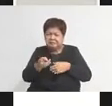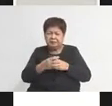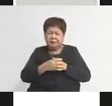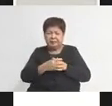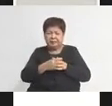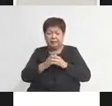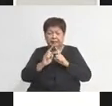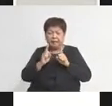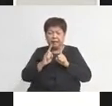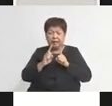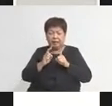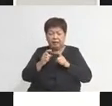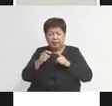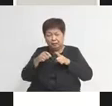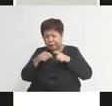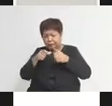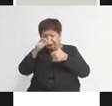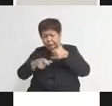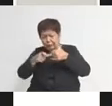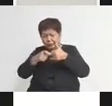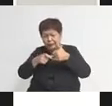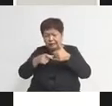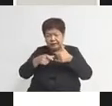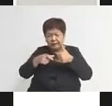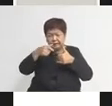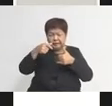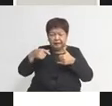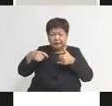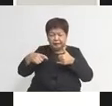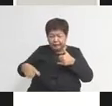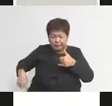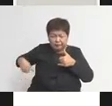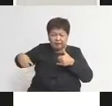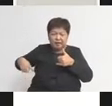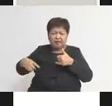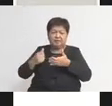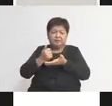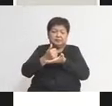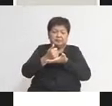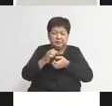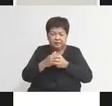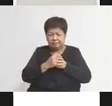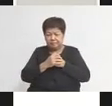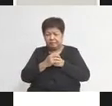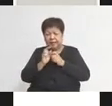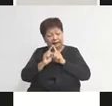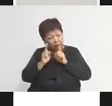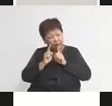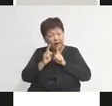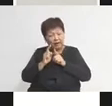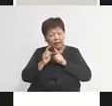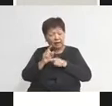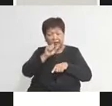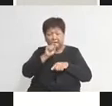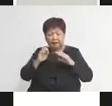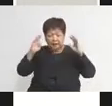my government and country, so this is a big concern. The world is used. I